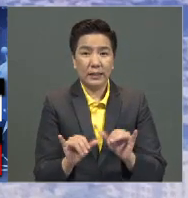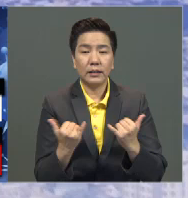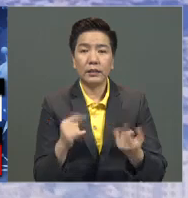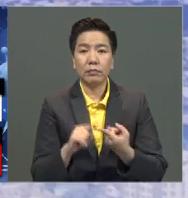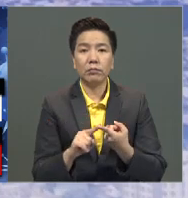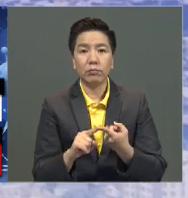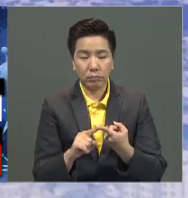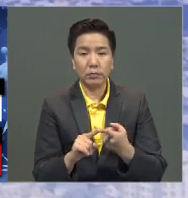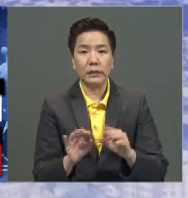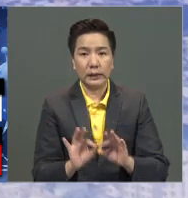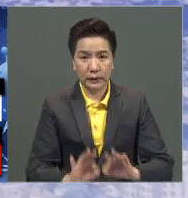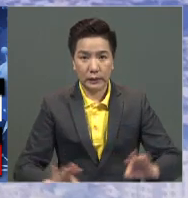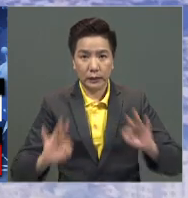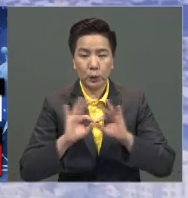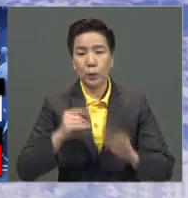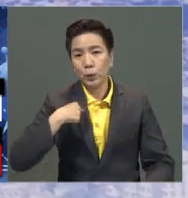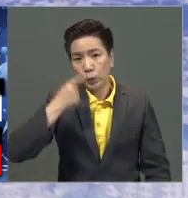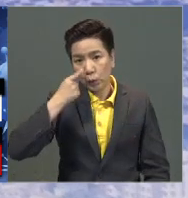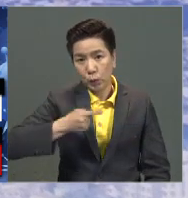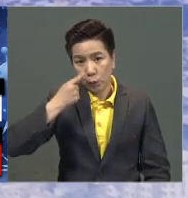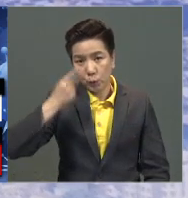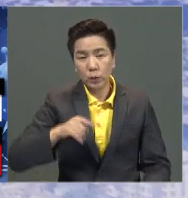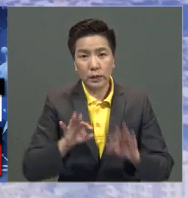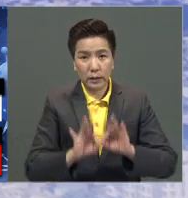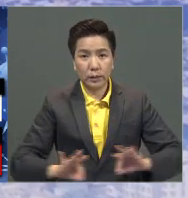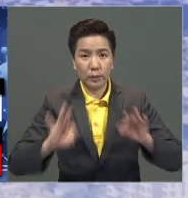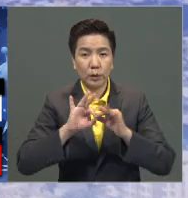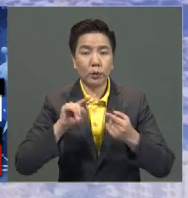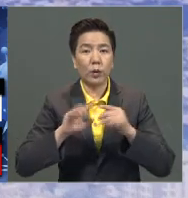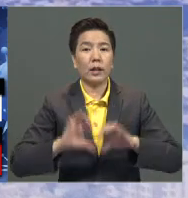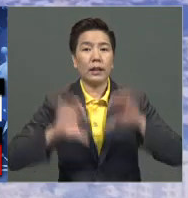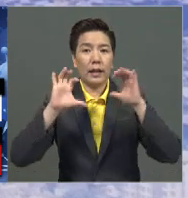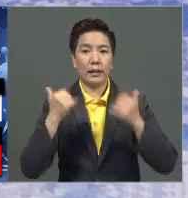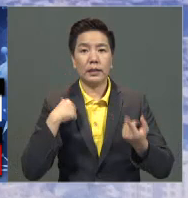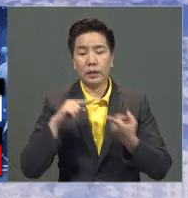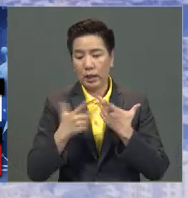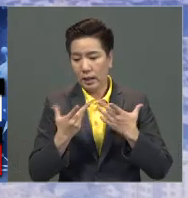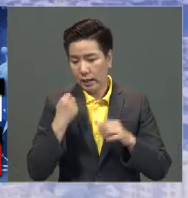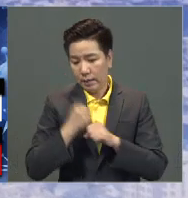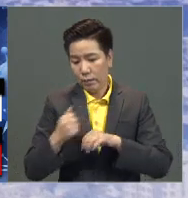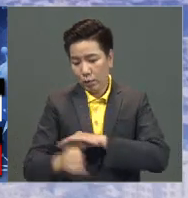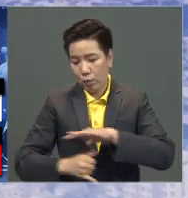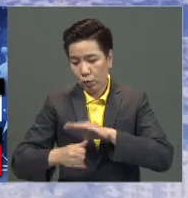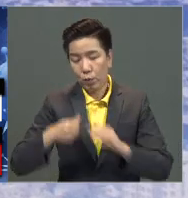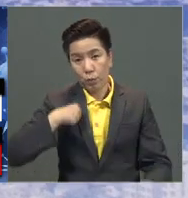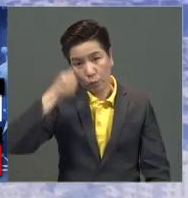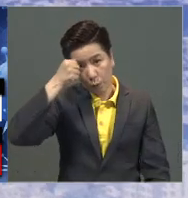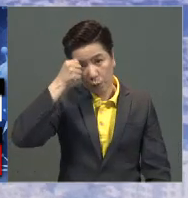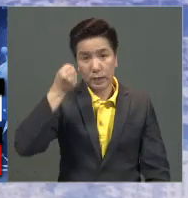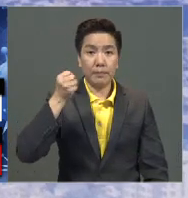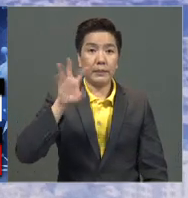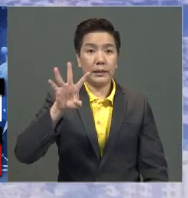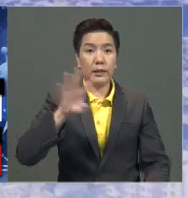ก็ยังมีความจำเป็นที่จะต้องคงมาตรการที่สำคัญของรัฐในการกักโดยเฉพาะในการกักตัว14วันซึ่งเป็นมาตรการสำคัญ